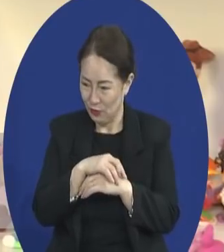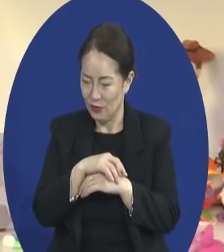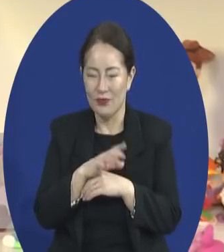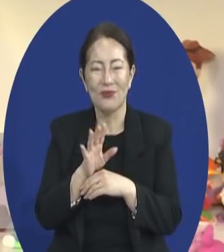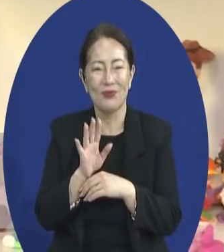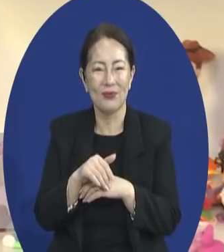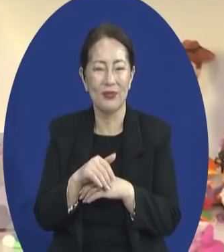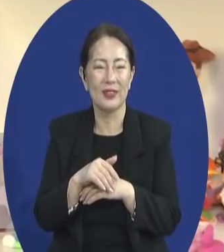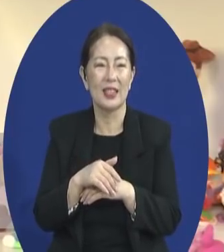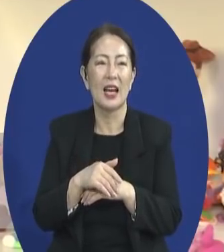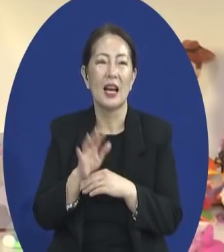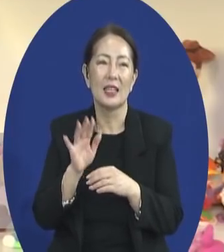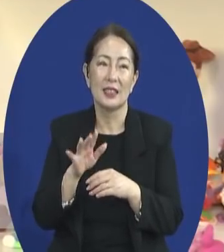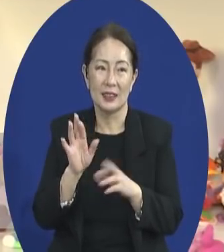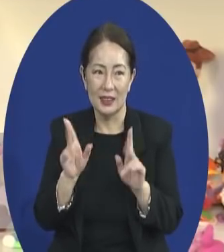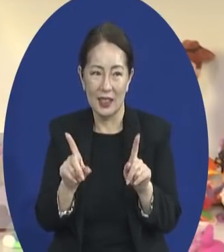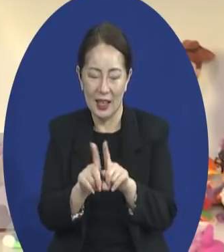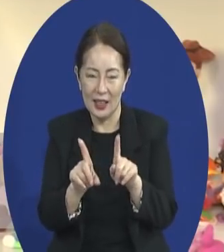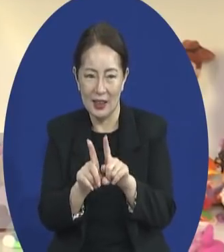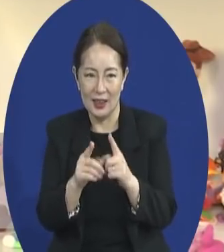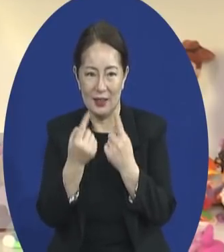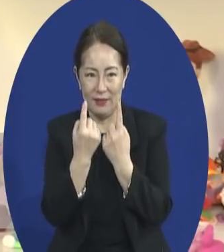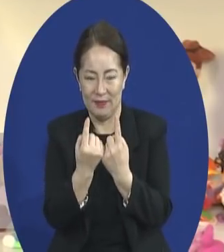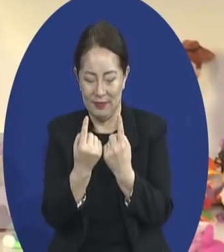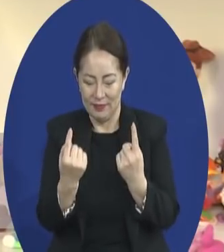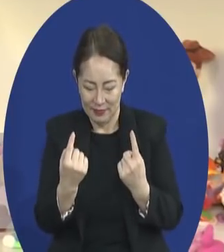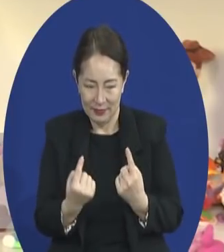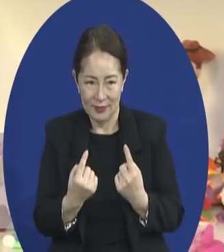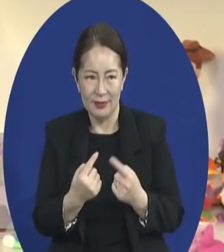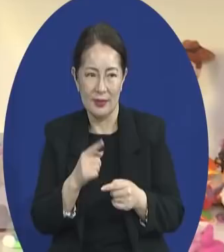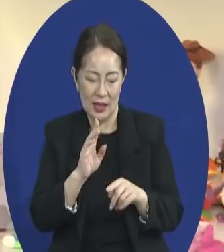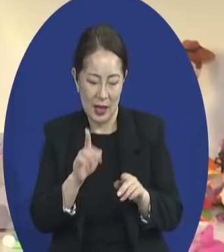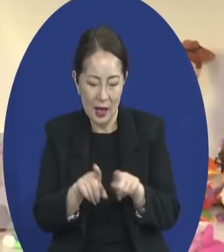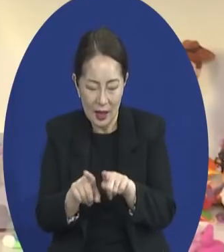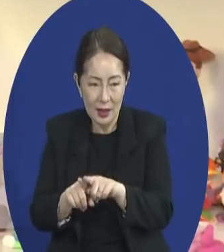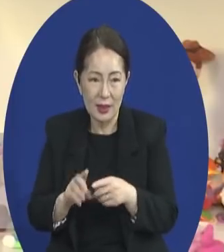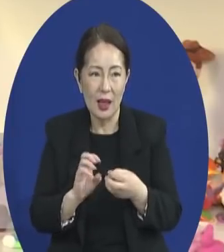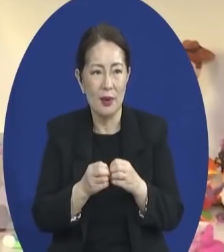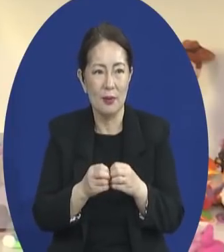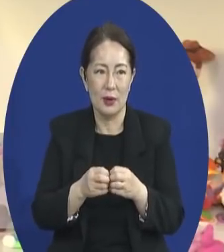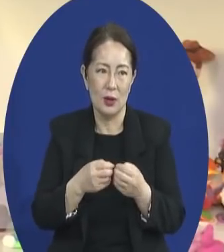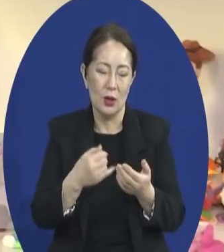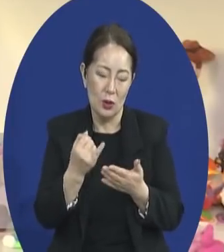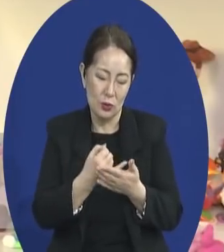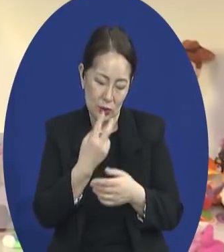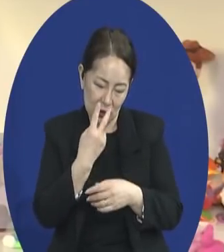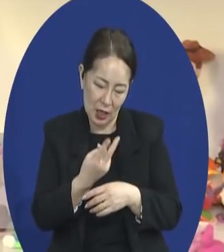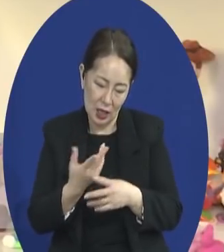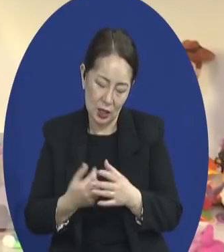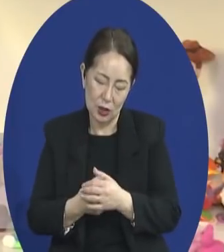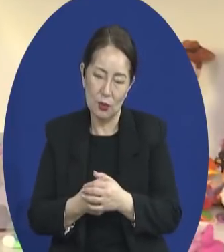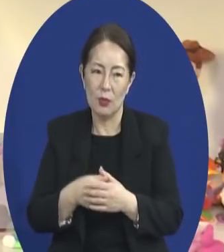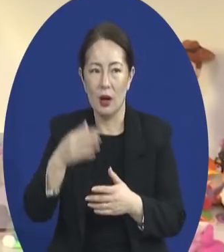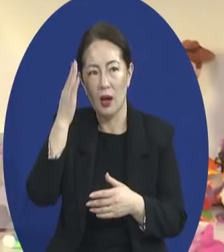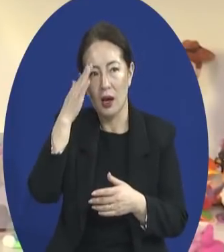юу. Яг айлхан хийхээр болохоор нүгэ амархан ядвал зураг нь харах юм уу эсвэл